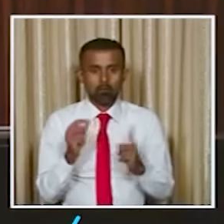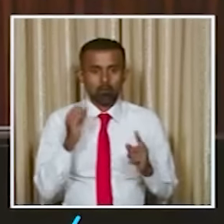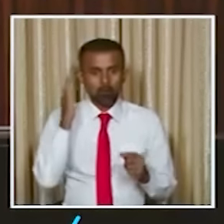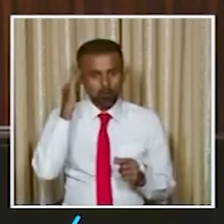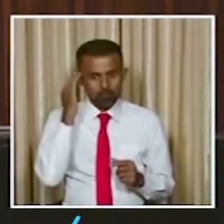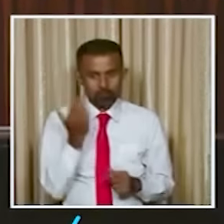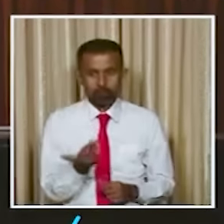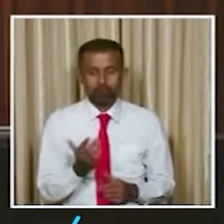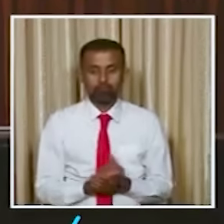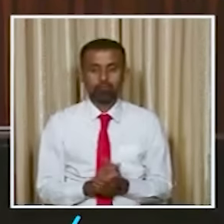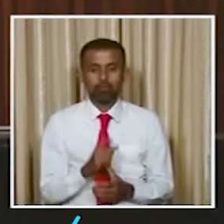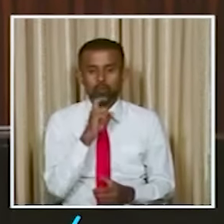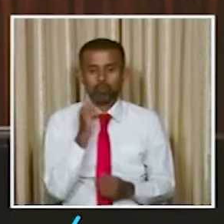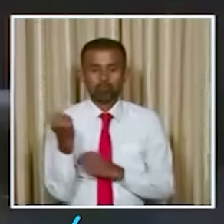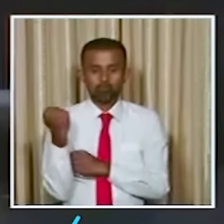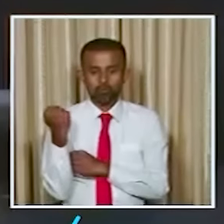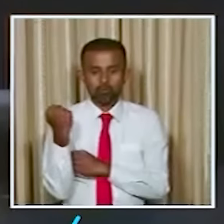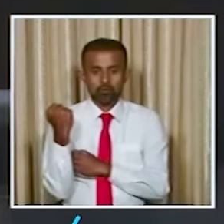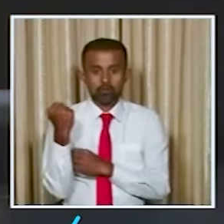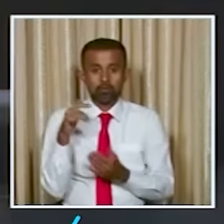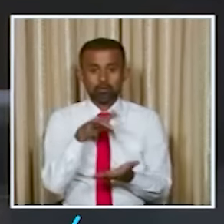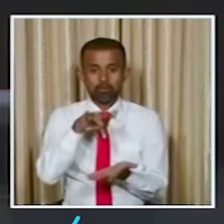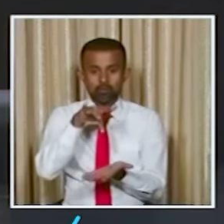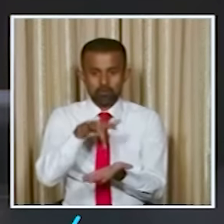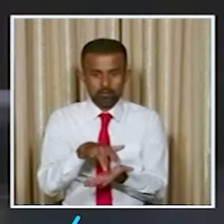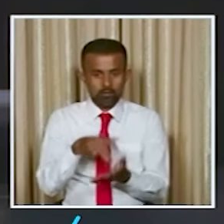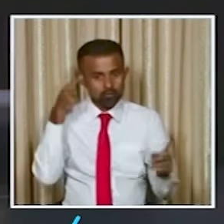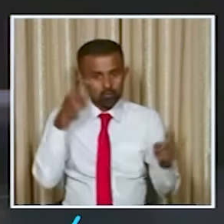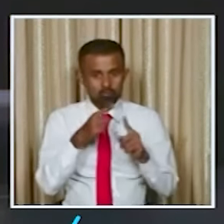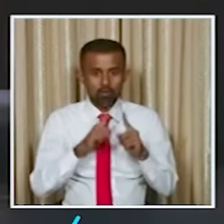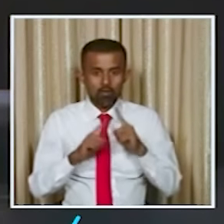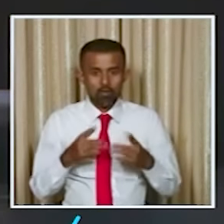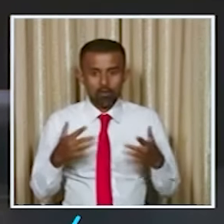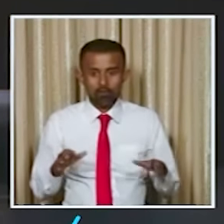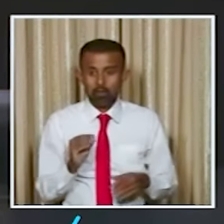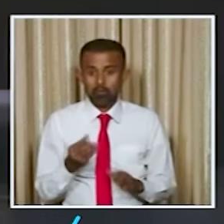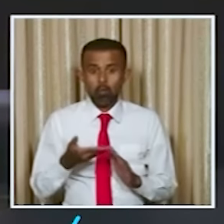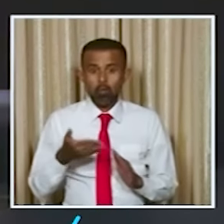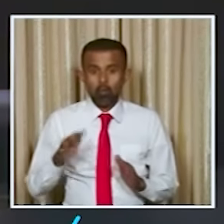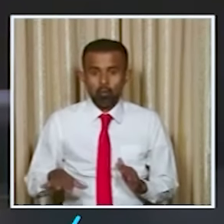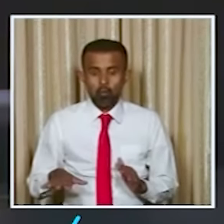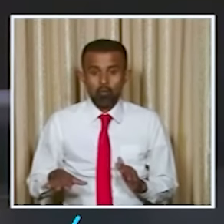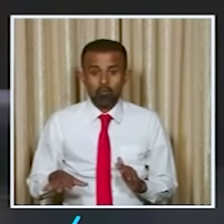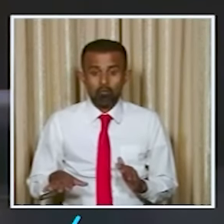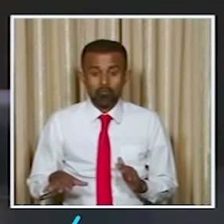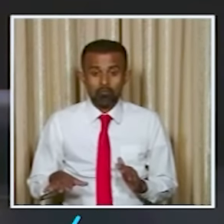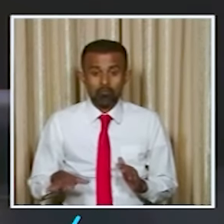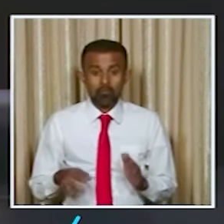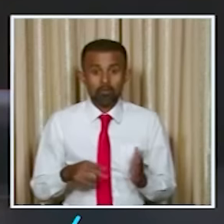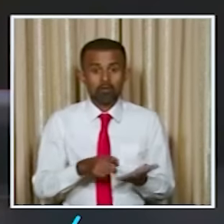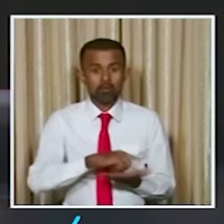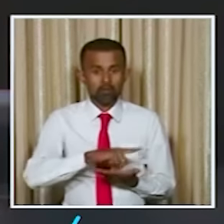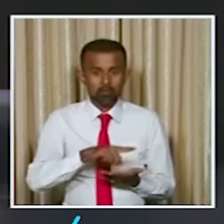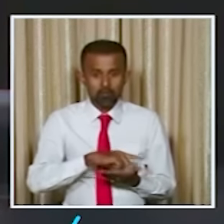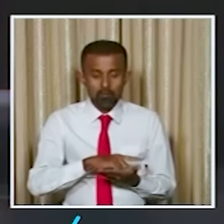හරිණි මන්ත්‍රීතුමිය අධිකරණ බලය විමාධ්‍යගත කිරීම පිළිබඳ කතා කරලා තියෙනවා. නමුත් ගමේ ජාතික ජන බලවේගයේ